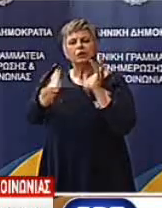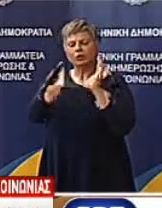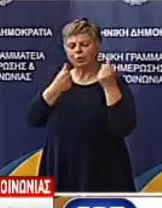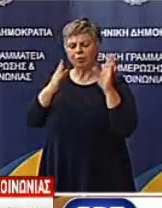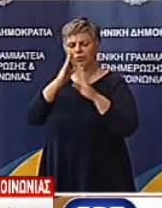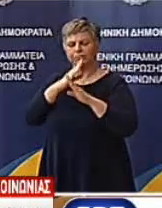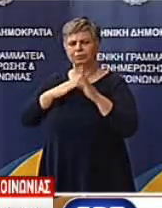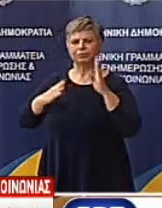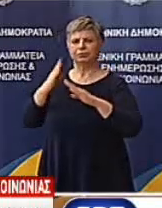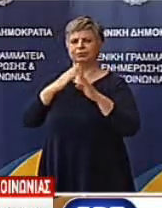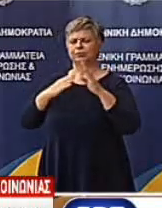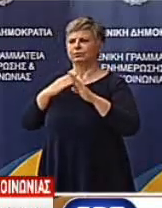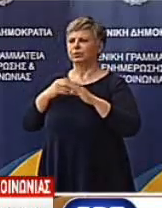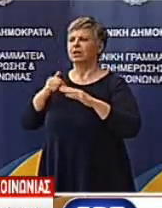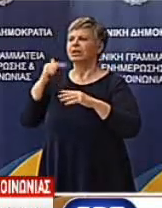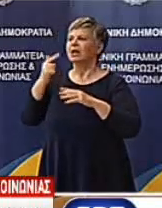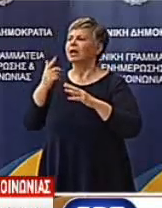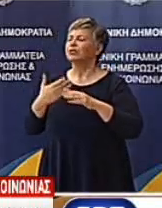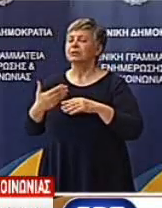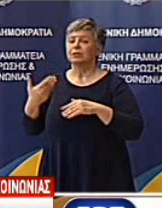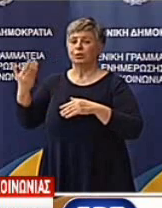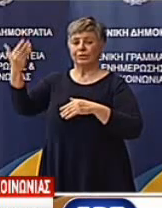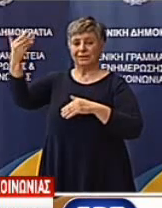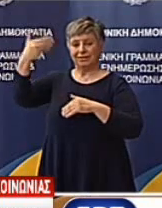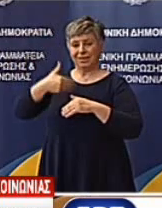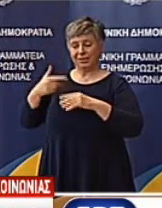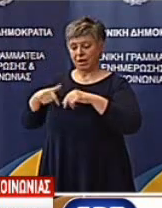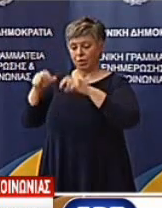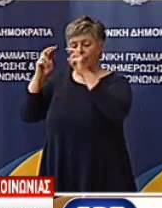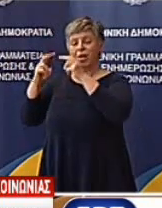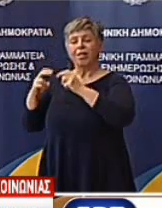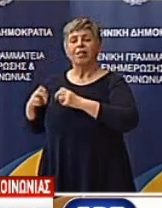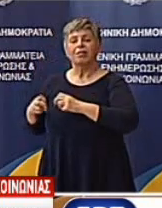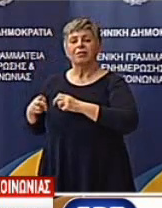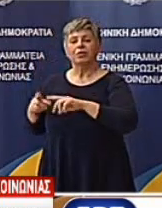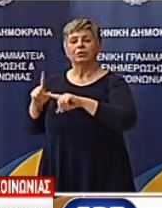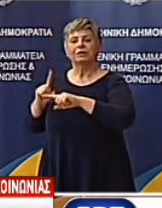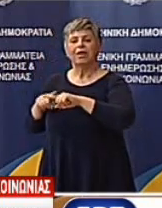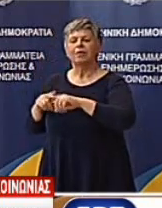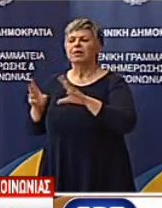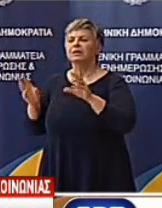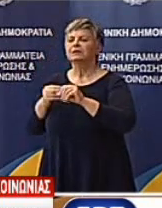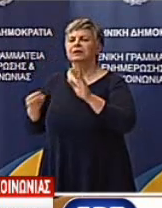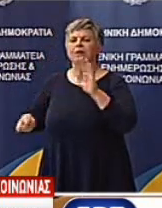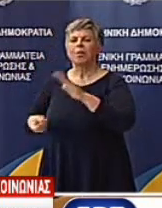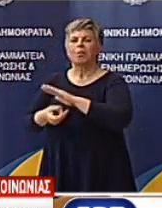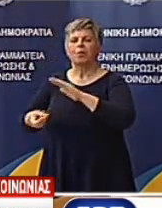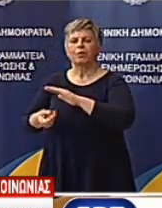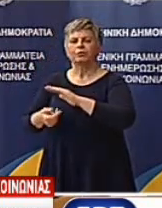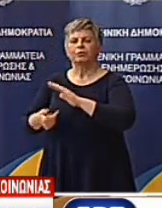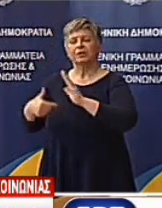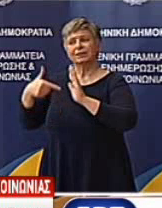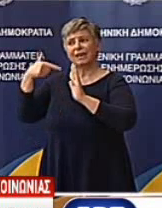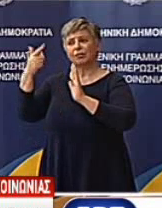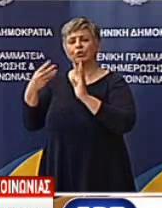Ελλάδα για να ελέγξουν τις προσφυγικές ροές αλλά και το πώς ανταποκρίνεται η ελληνική κυβέρνηση. Θα ήθελα πρώτα απ' όλα ένα σχόλιο σας γι' αυτό, για